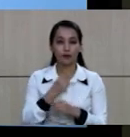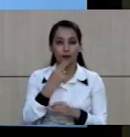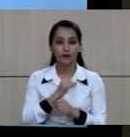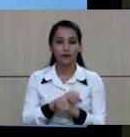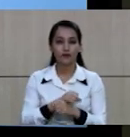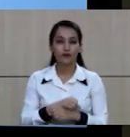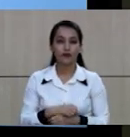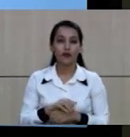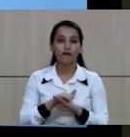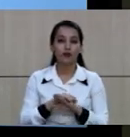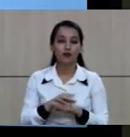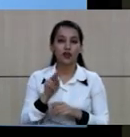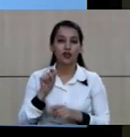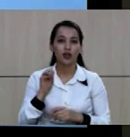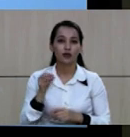chayon.